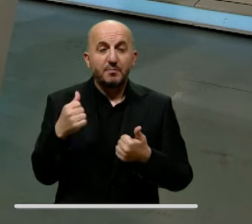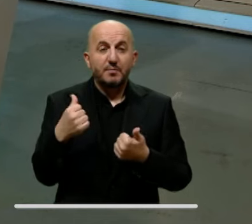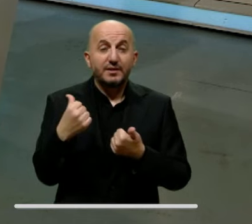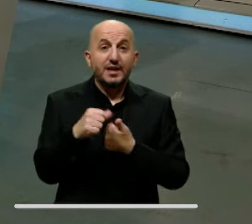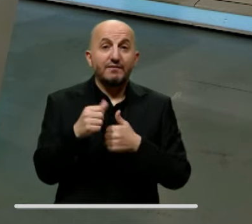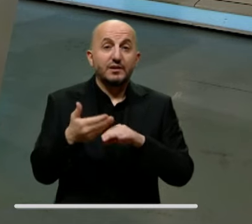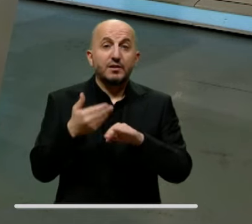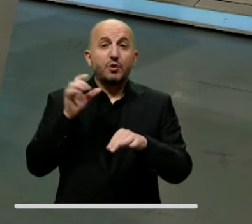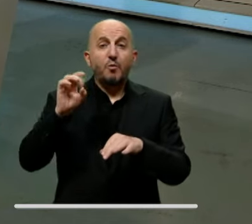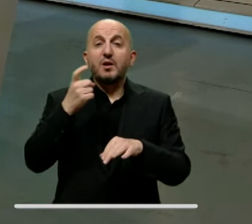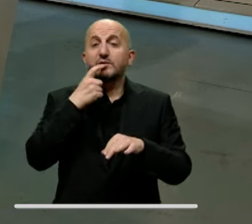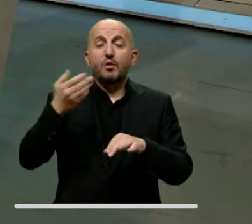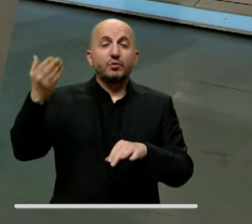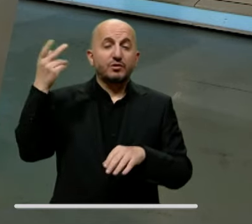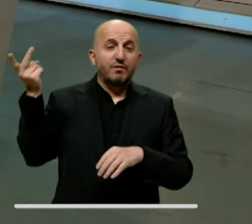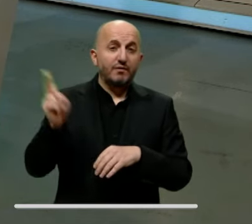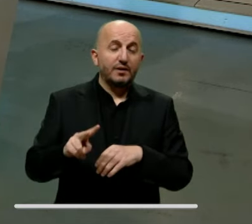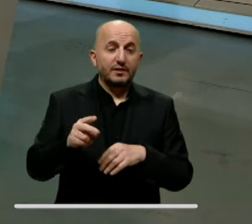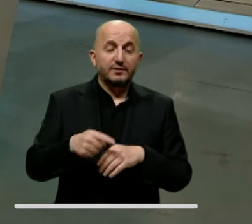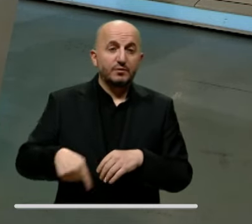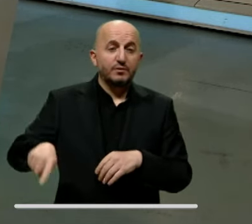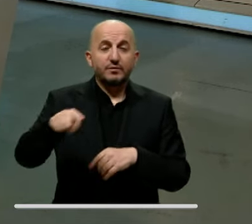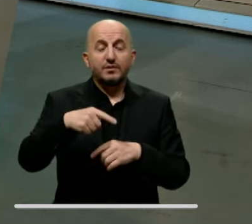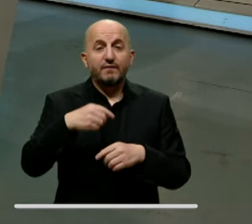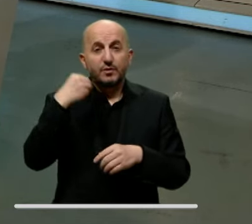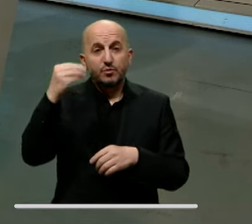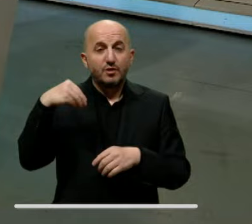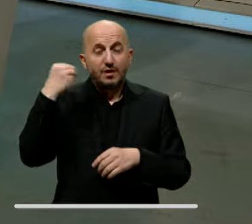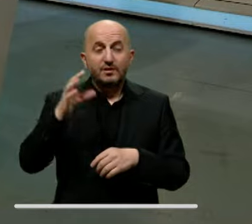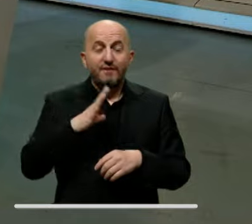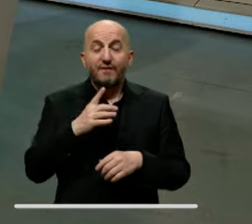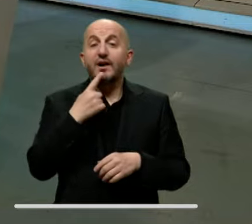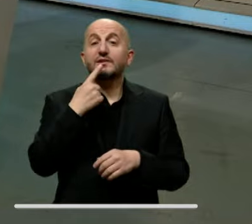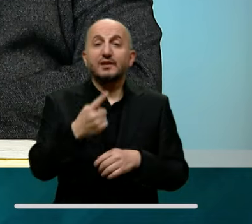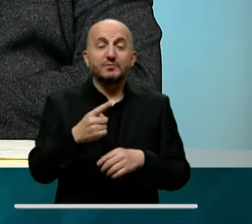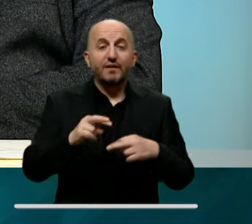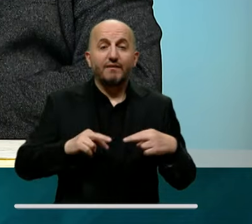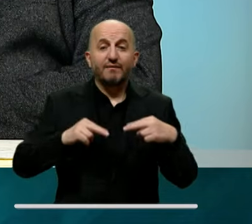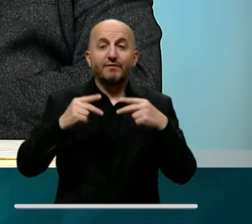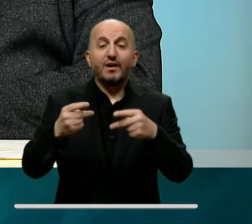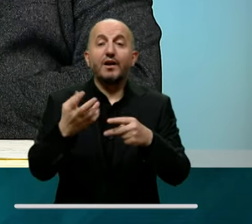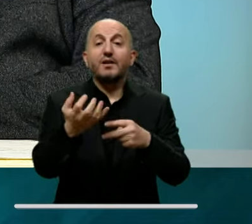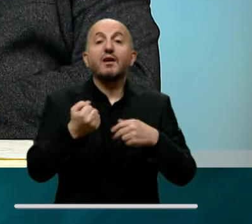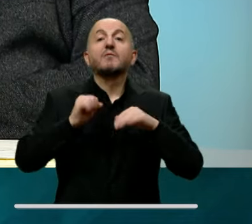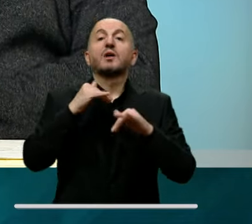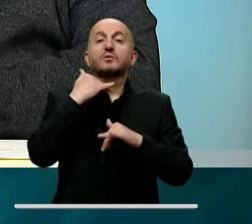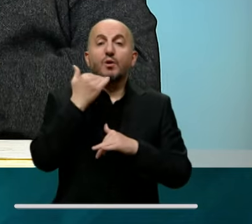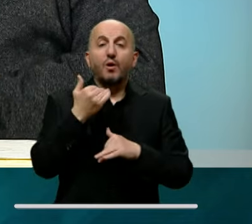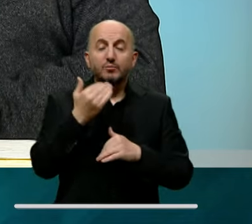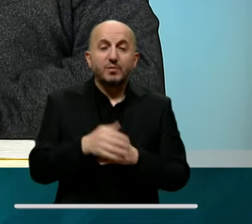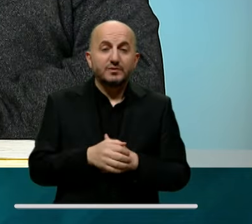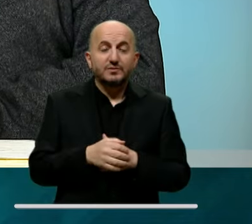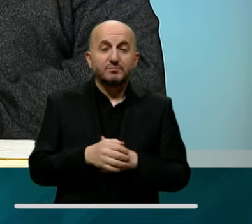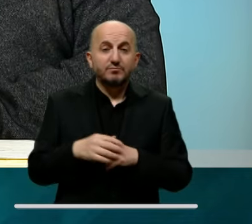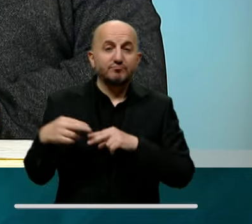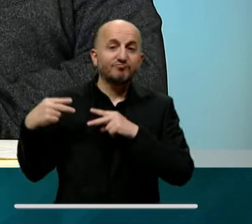etmişti Tabii onların etrafında hocalar da var E demişler ki vekalet almayınca olmaz Ben zaten varisiyim